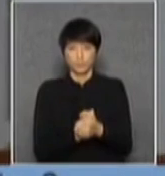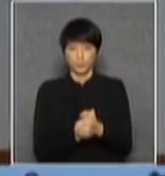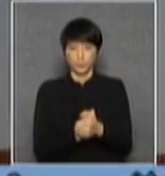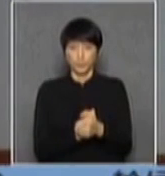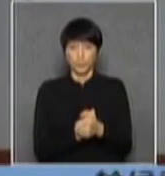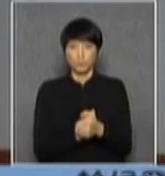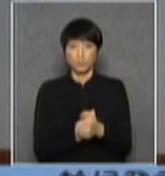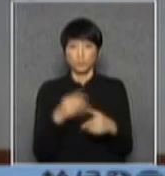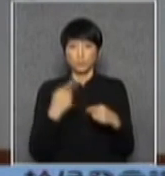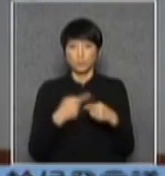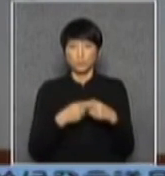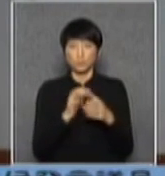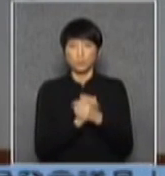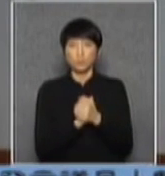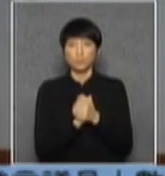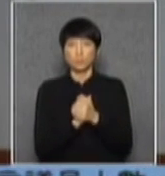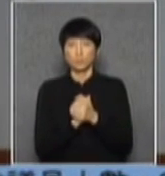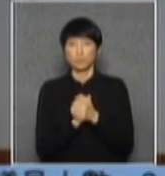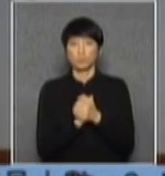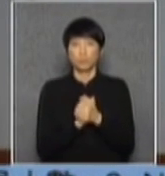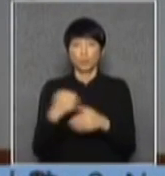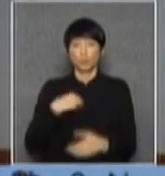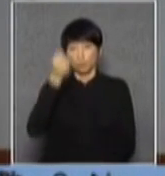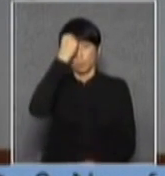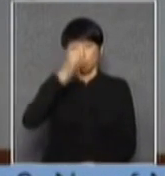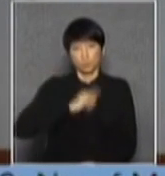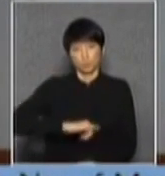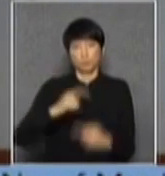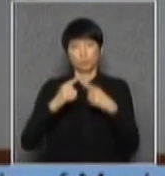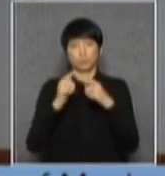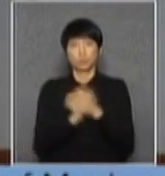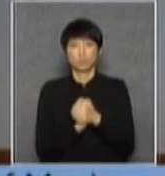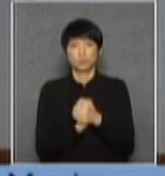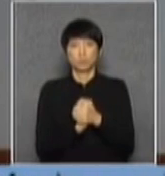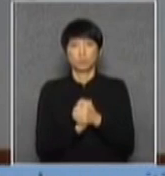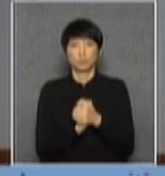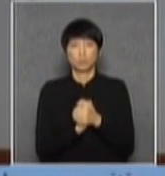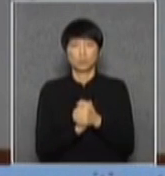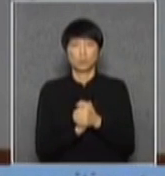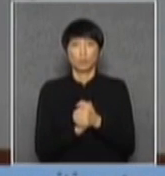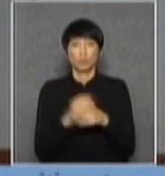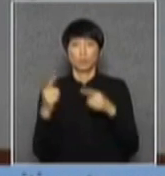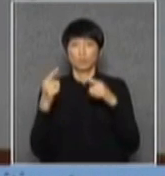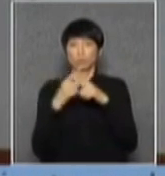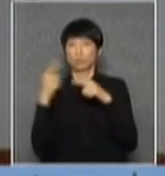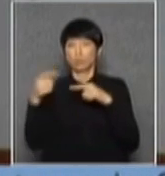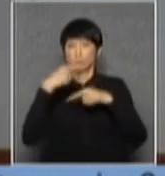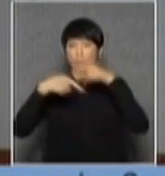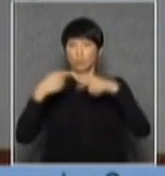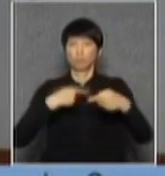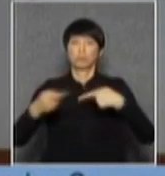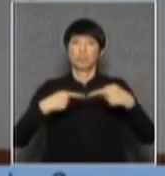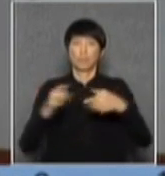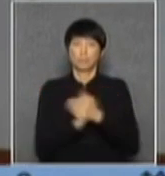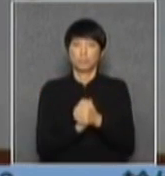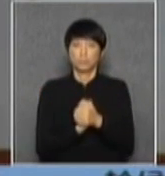所以其实今天我觉得一个这么蠢这么心术不正的人呢，是不适宜用人的语言来讨论，是不是？